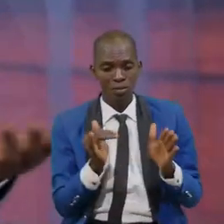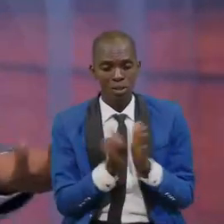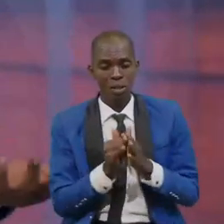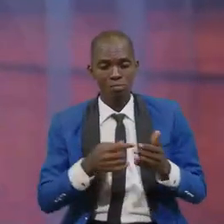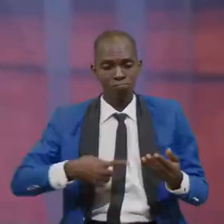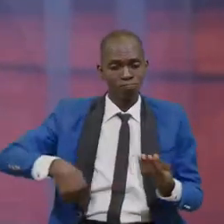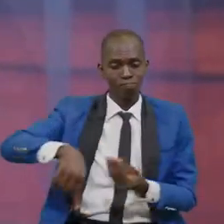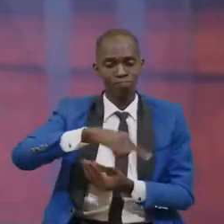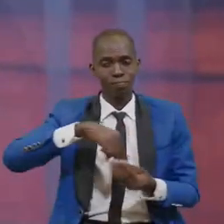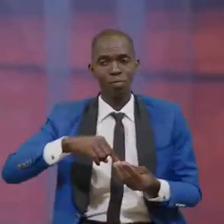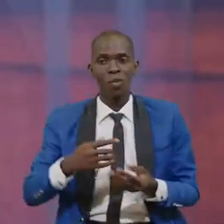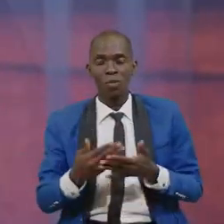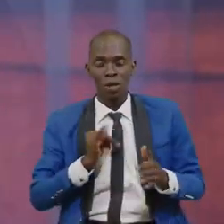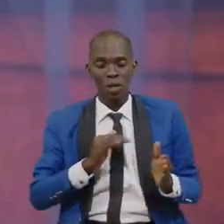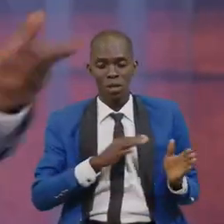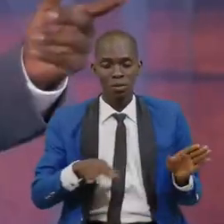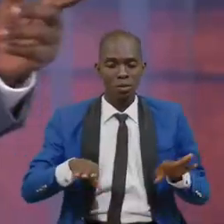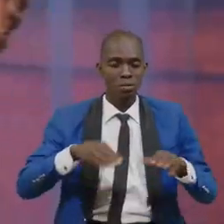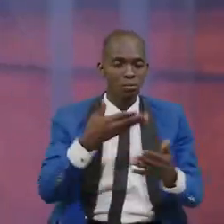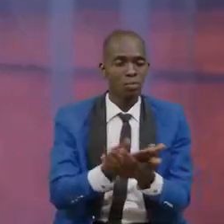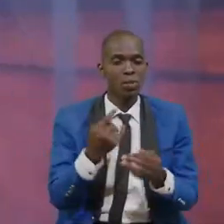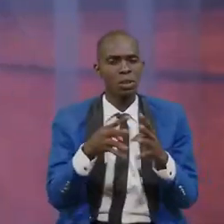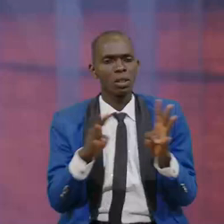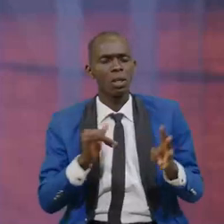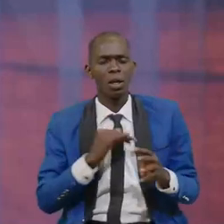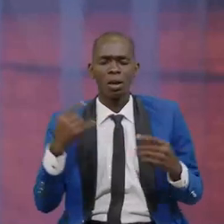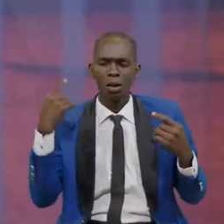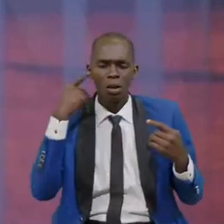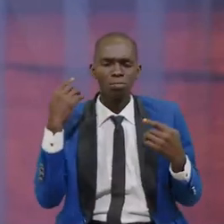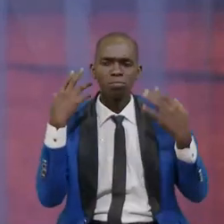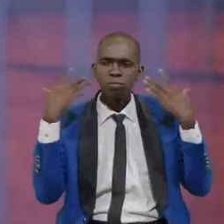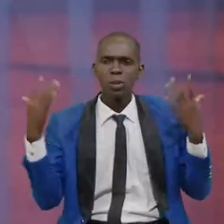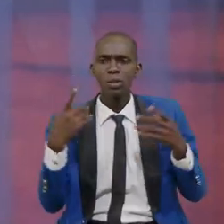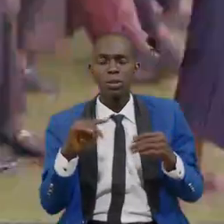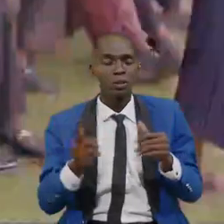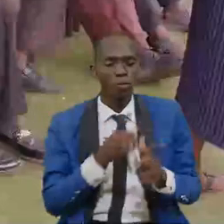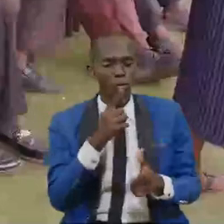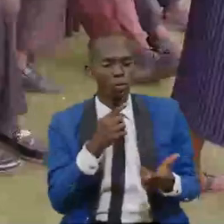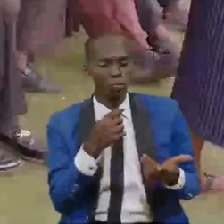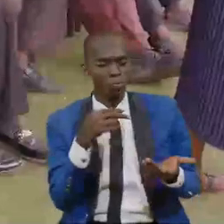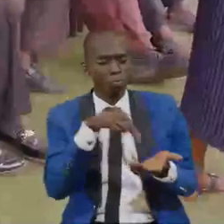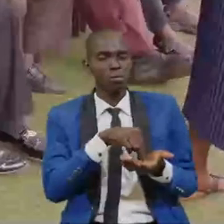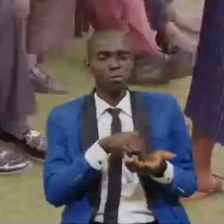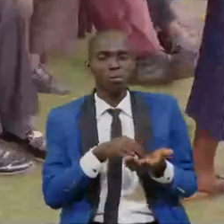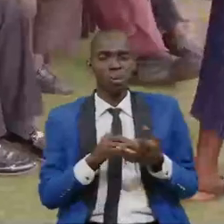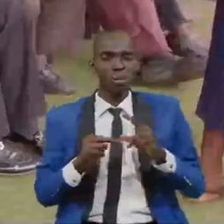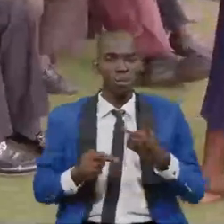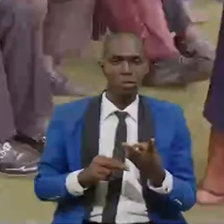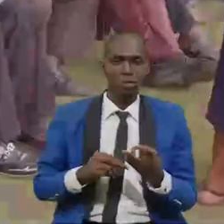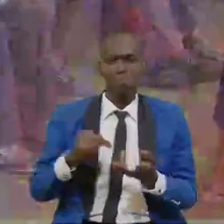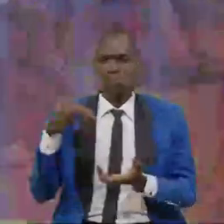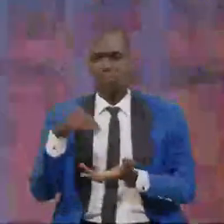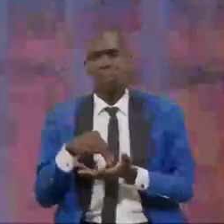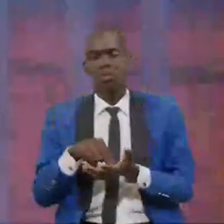avant d'arriver à la porte, j'ai entendu des cris derrière. Le premier s'est levé. Le deuxième s'est